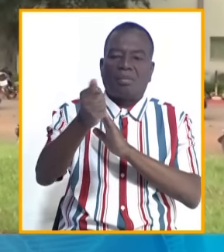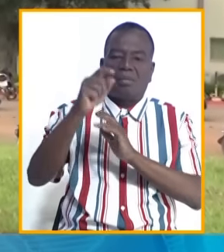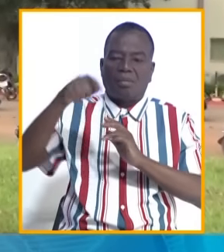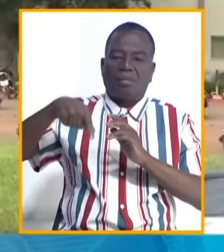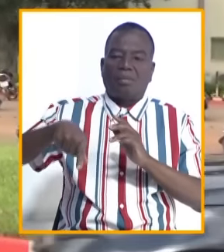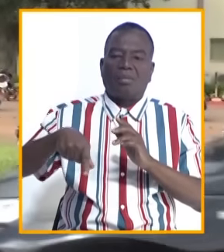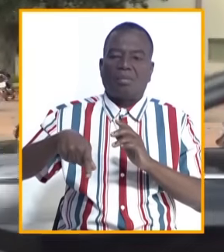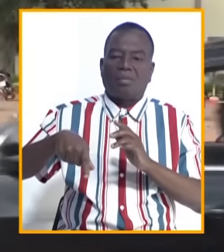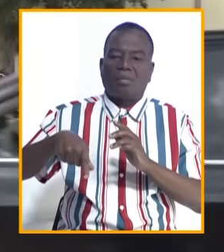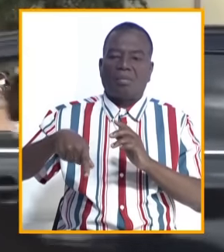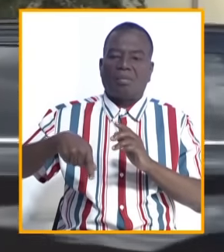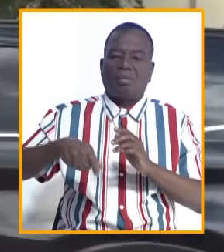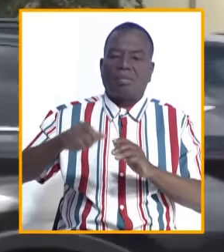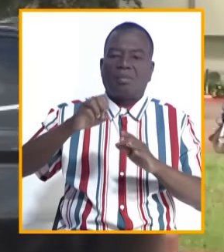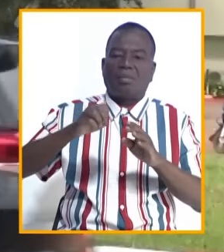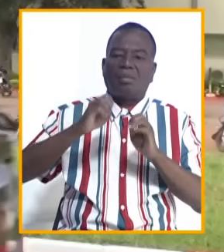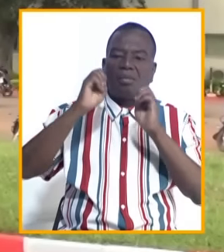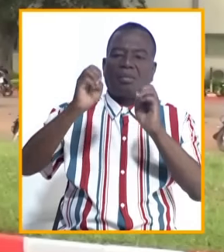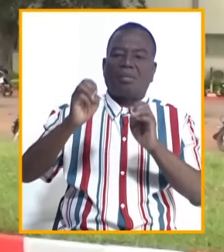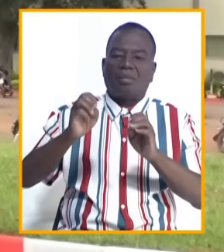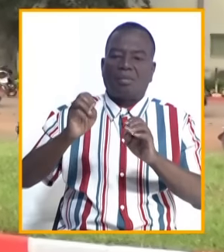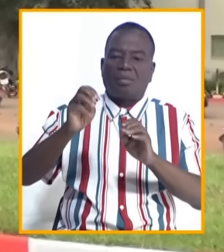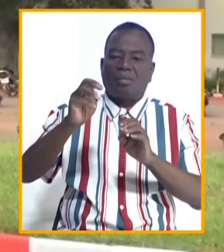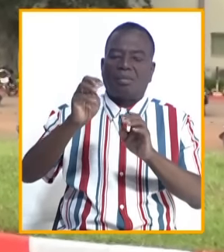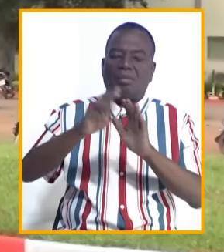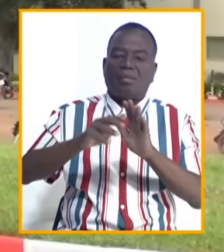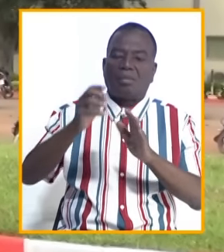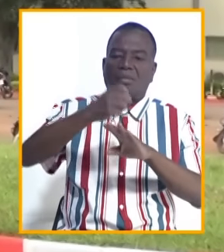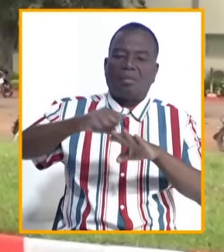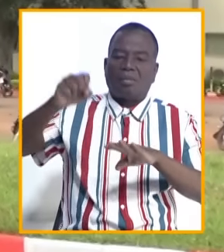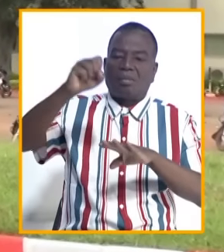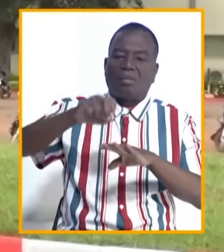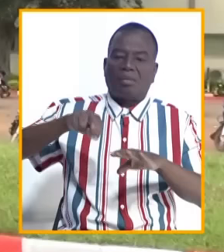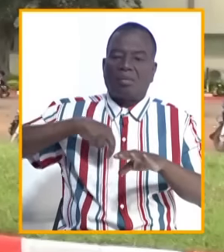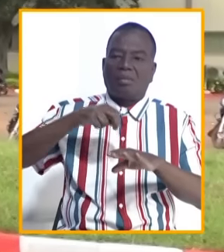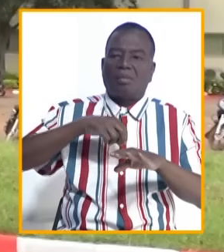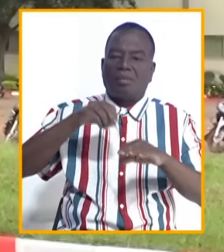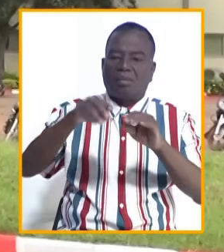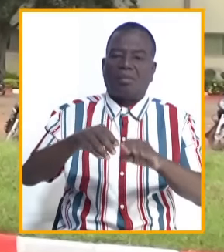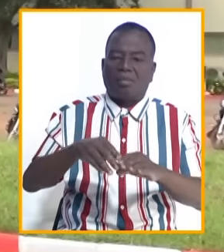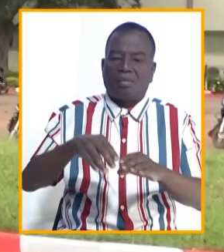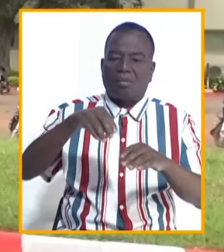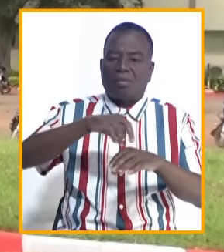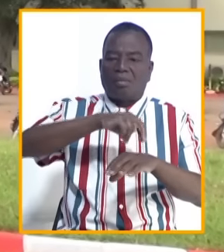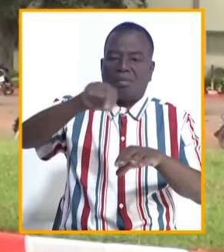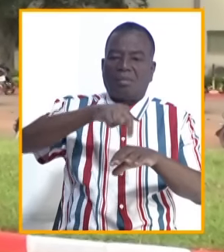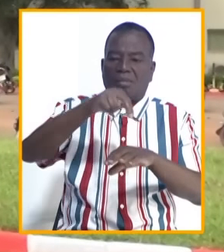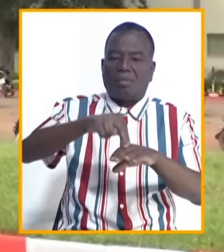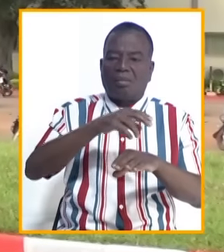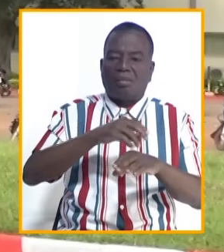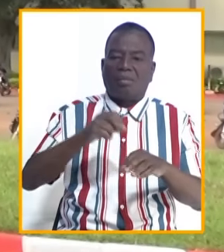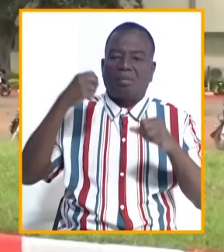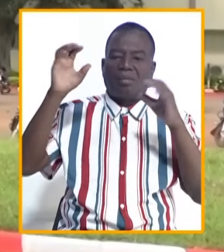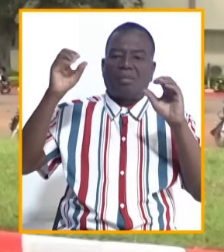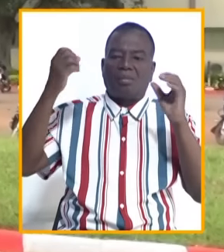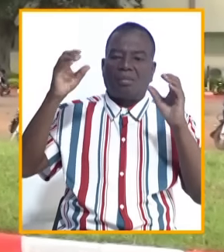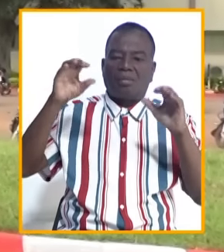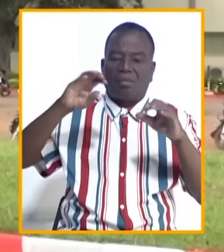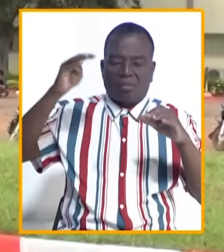que l'enseignement supérieur et la recherche, au niveau de la Côte d'Ivoire, nous nous inscrivons dans le Conseil des Nations. Et bravo au